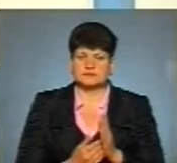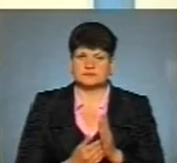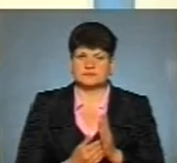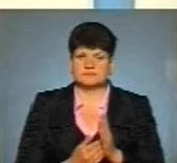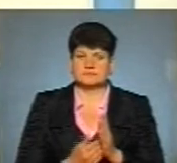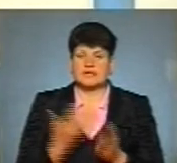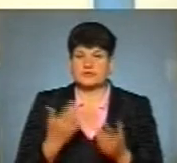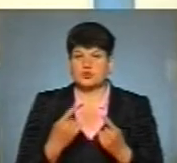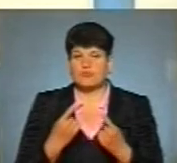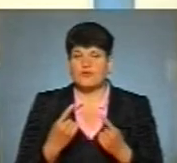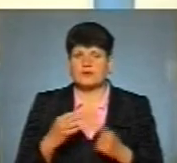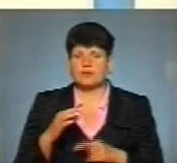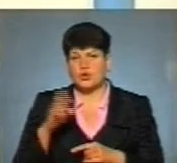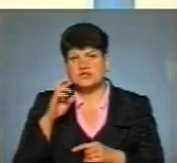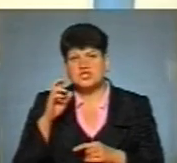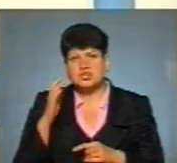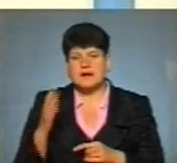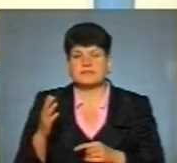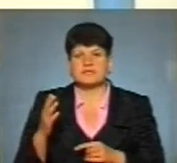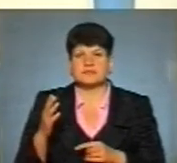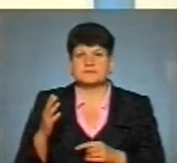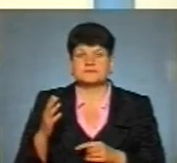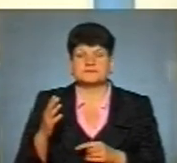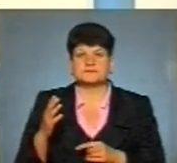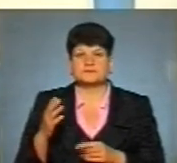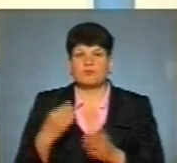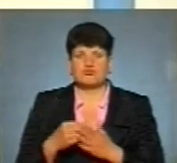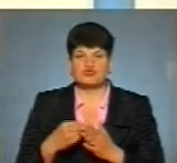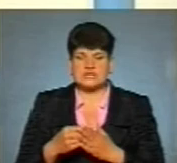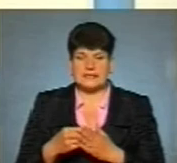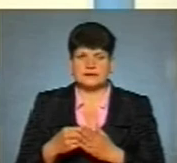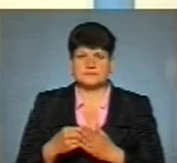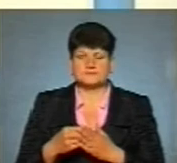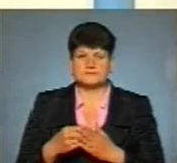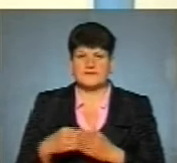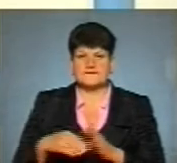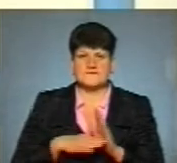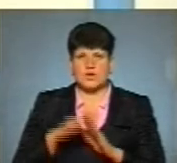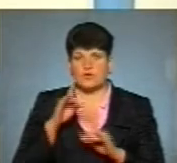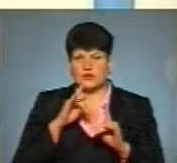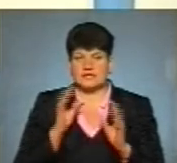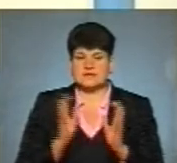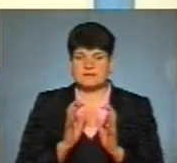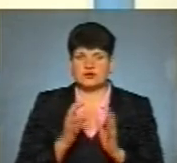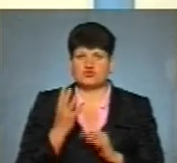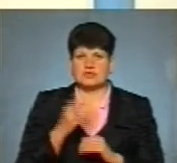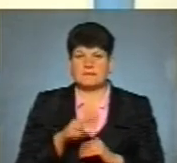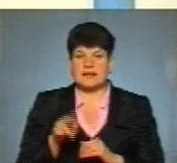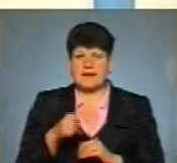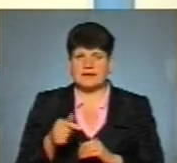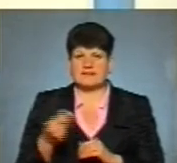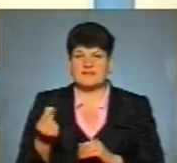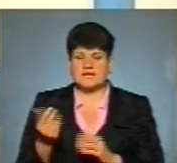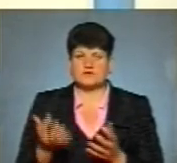Ну, якщо поговорити про державний бюджет, Верховною Радою збережено 4 мільярди